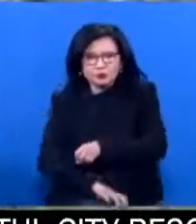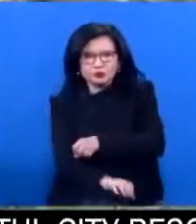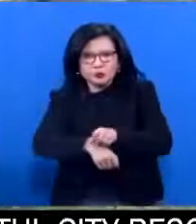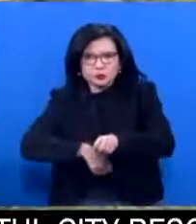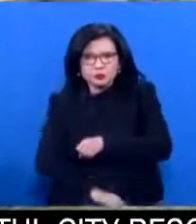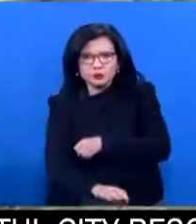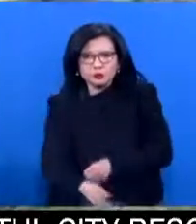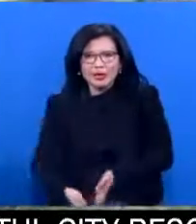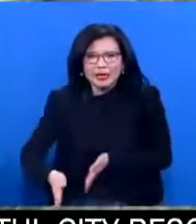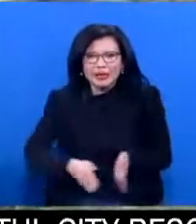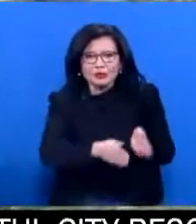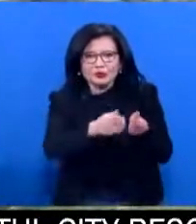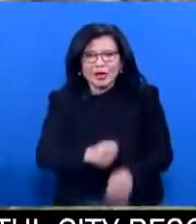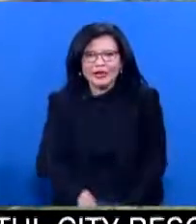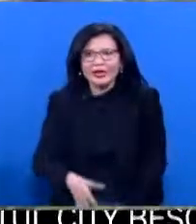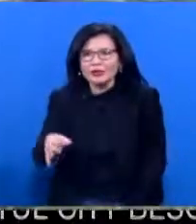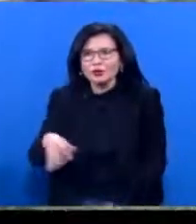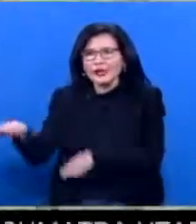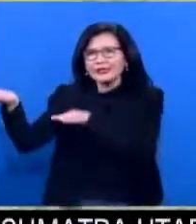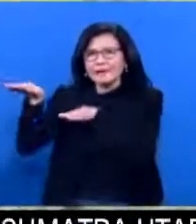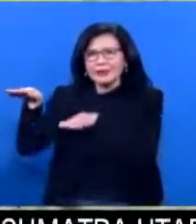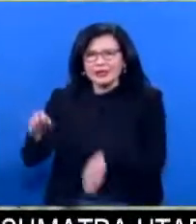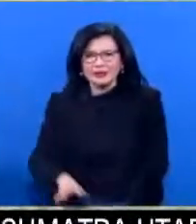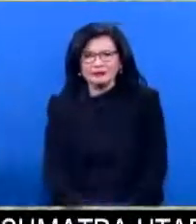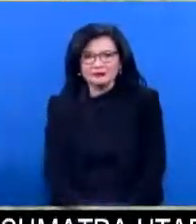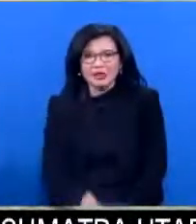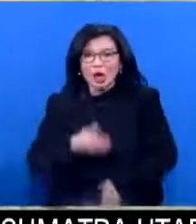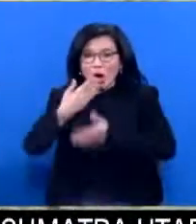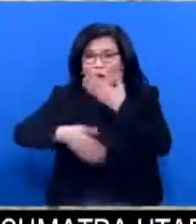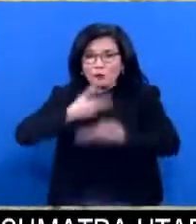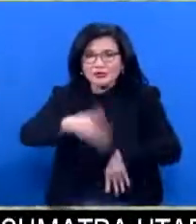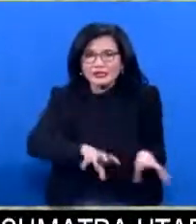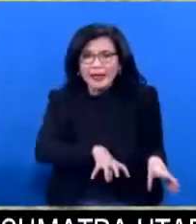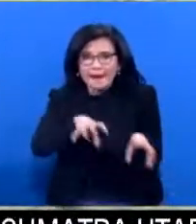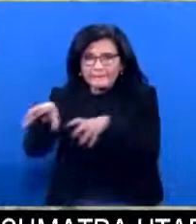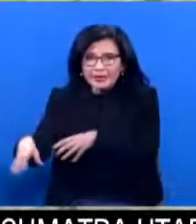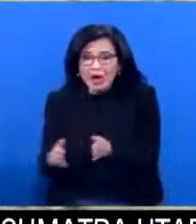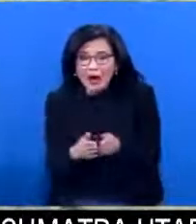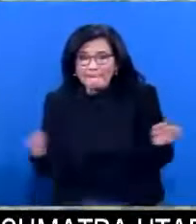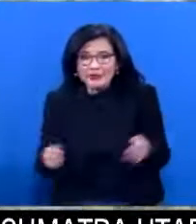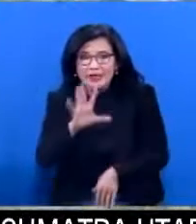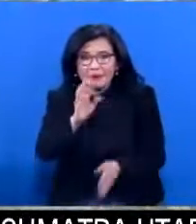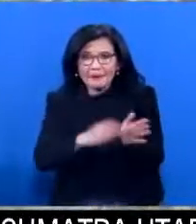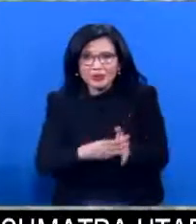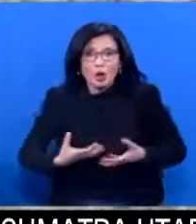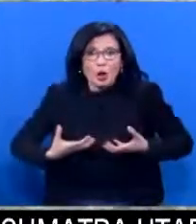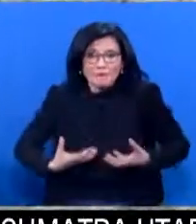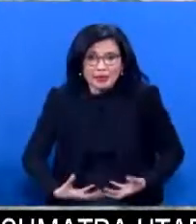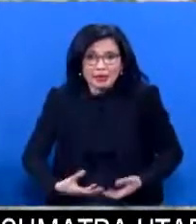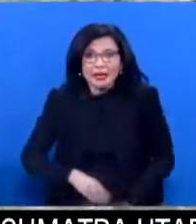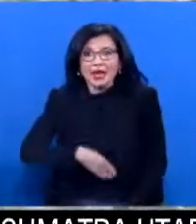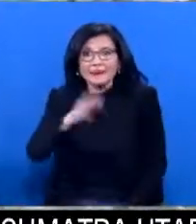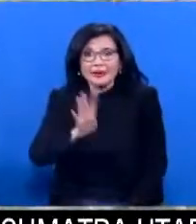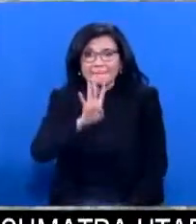Kecamatan Sungai Gelam, Muaro Jambi pada Minggu sore. Proses pemindahan buaya dengan panjang 5 meter dan bobot lebih dari